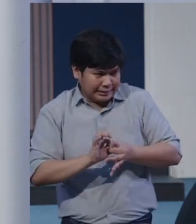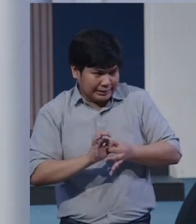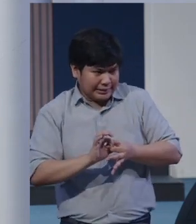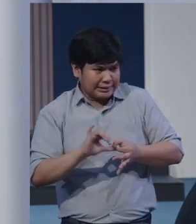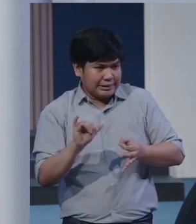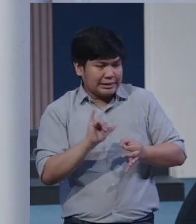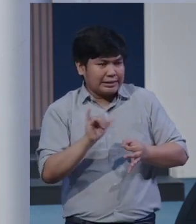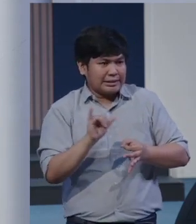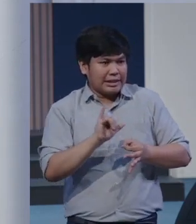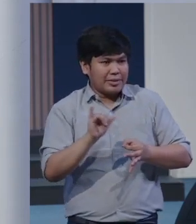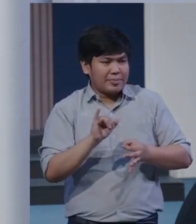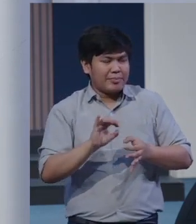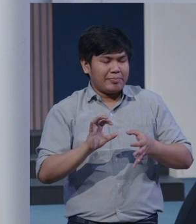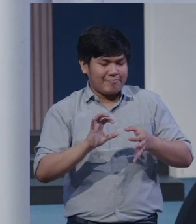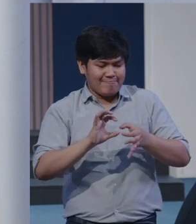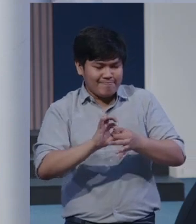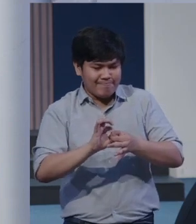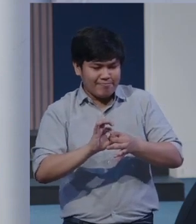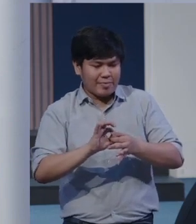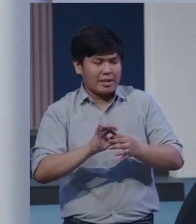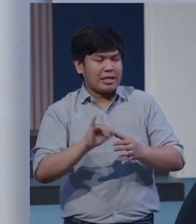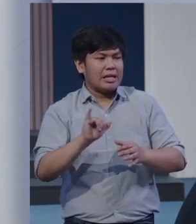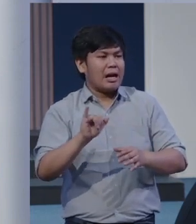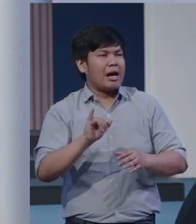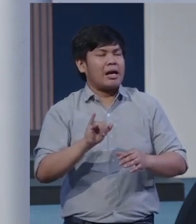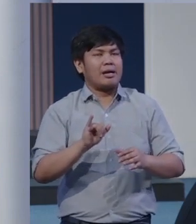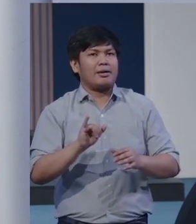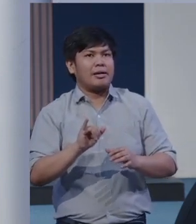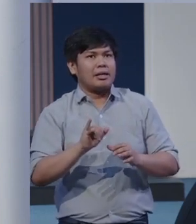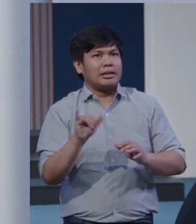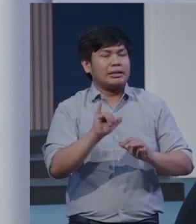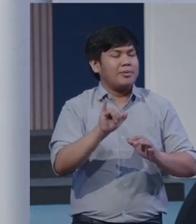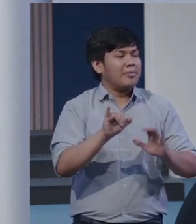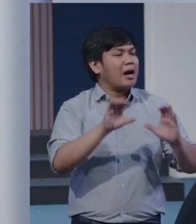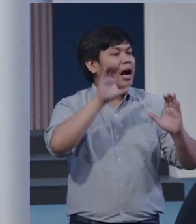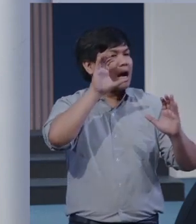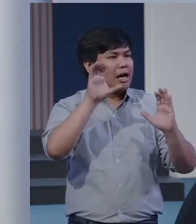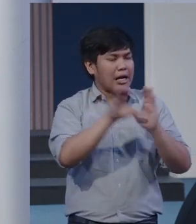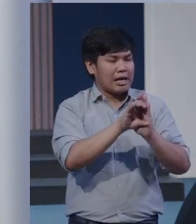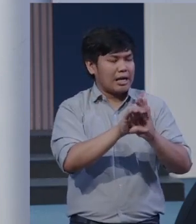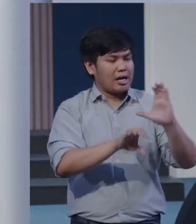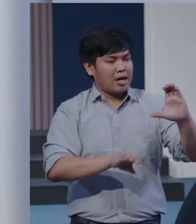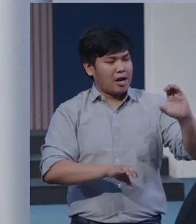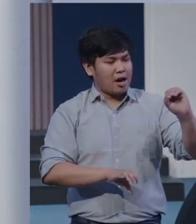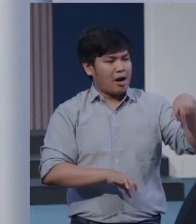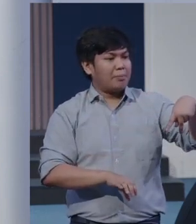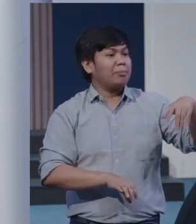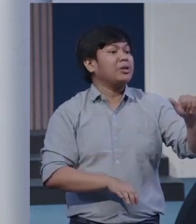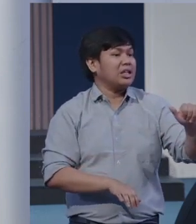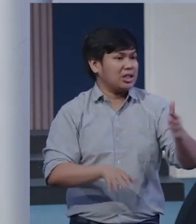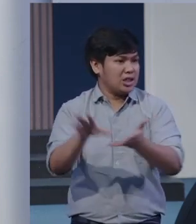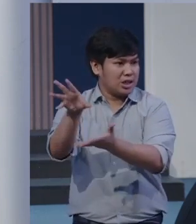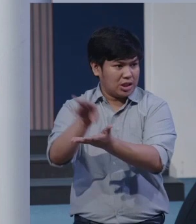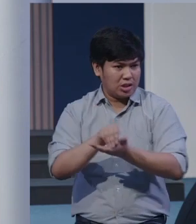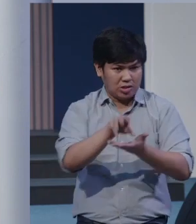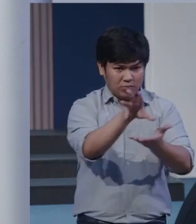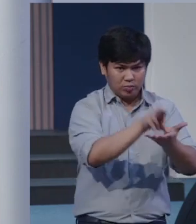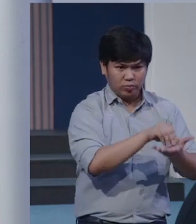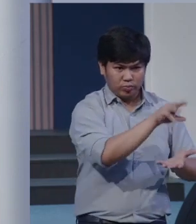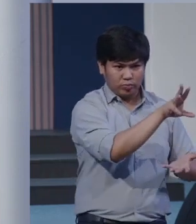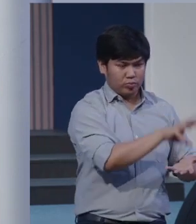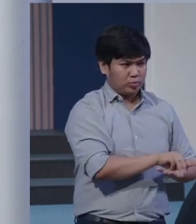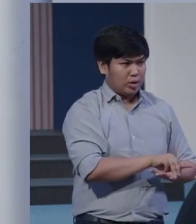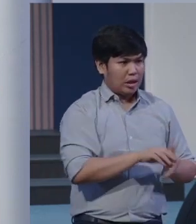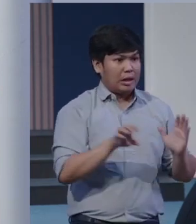magkakapit ka magkakadikit ang ating bituka yun po ang ibig sabihin po nung